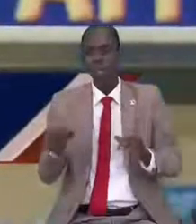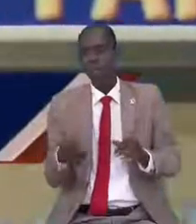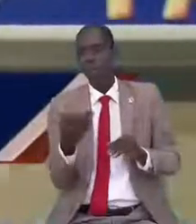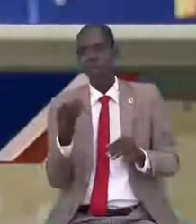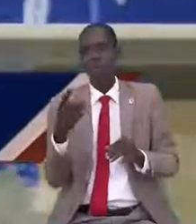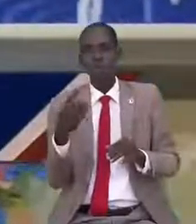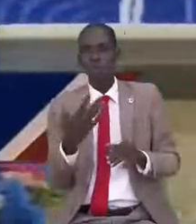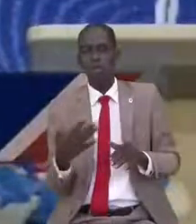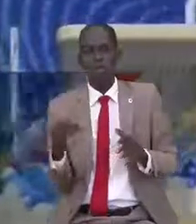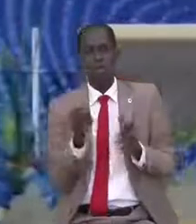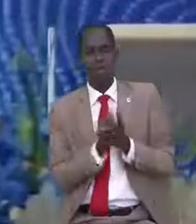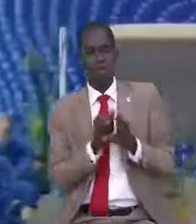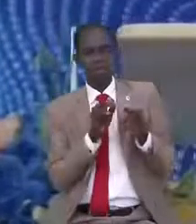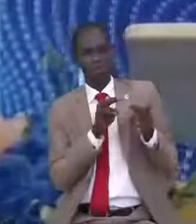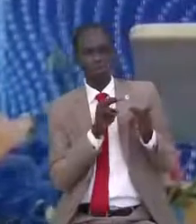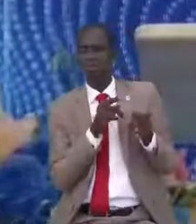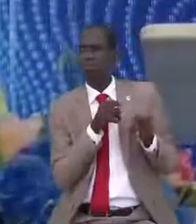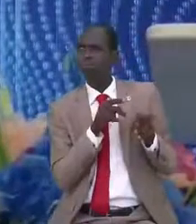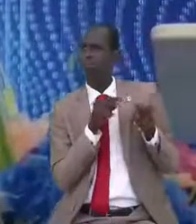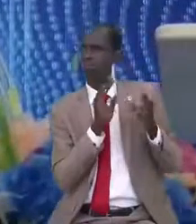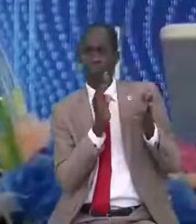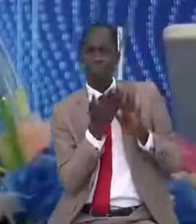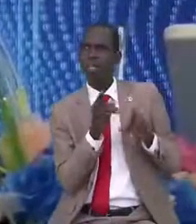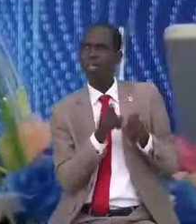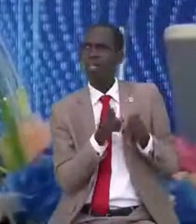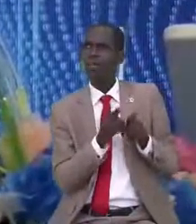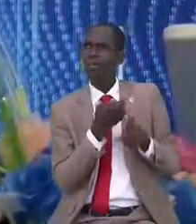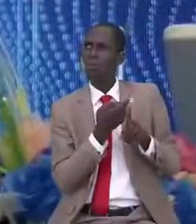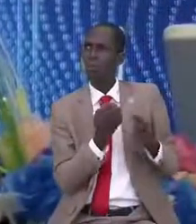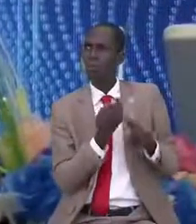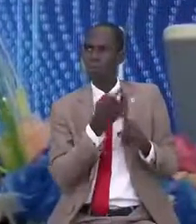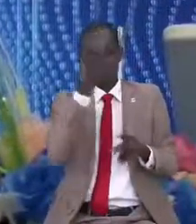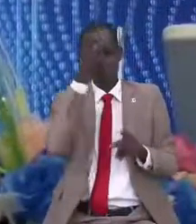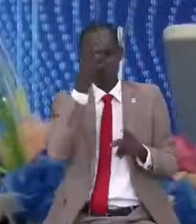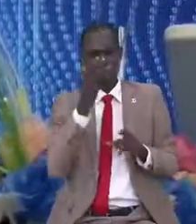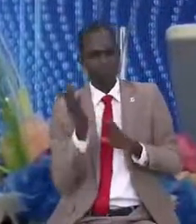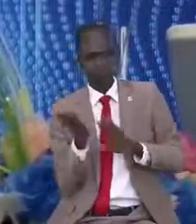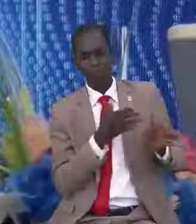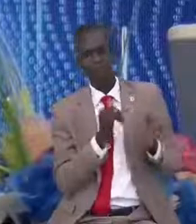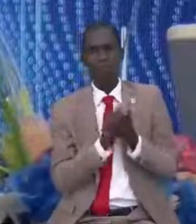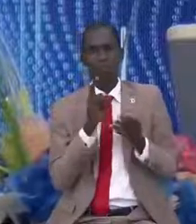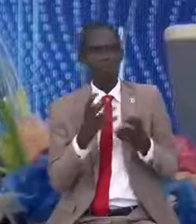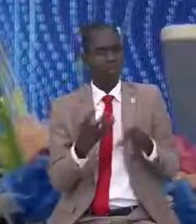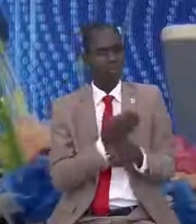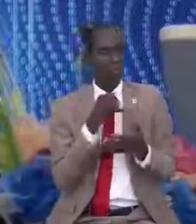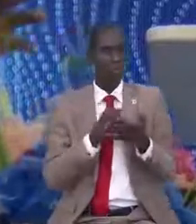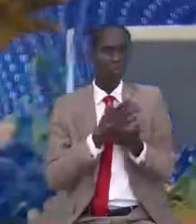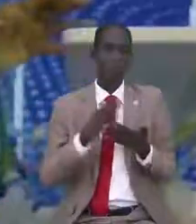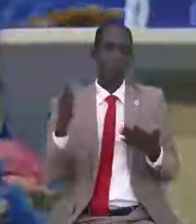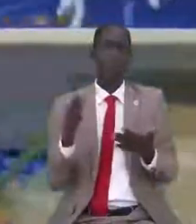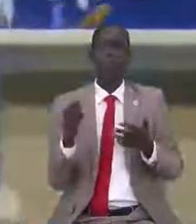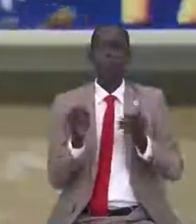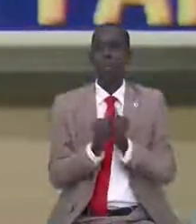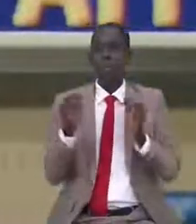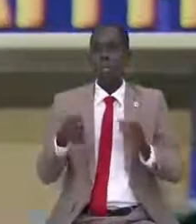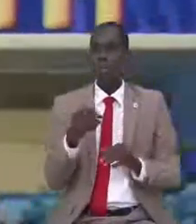sans aucune mauvaise chose qui vient de Satan. Enterrez cela. Jetez cela.